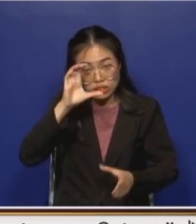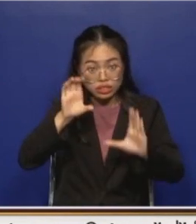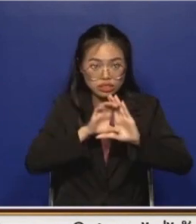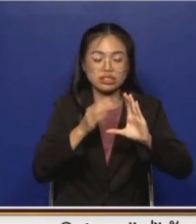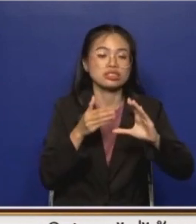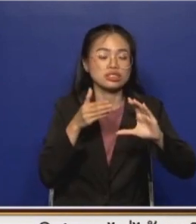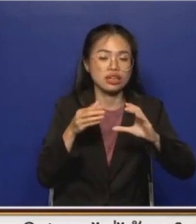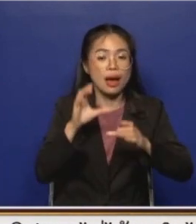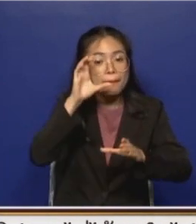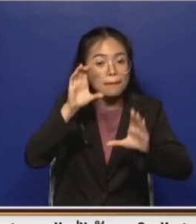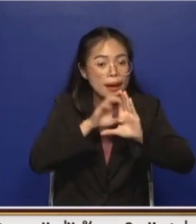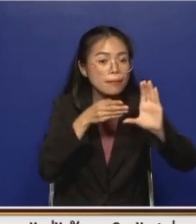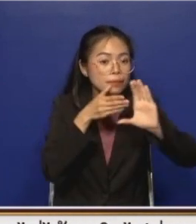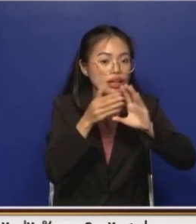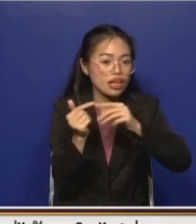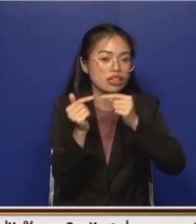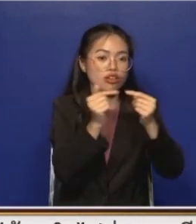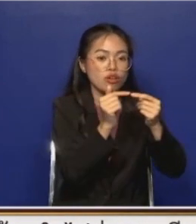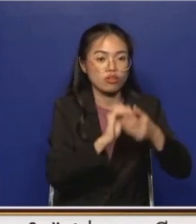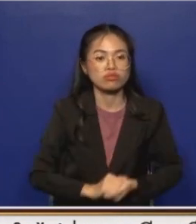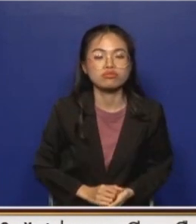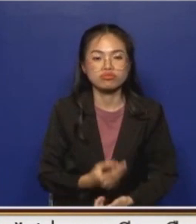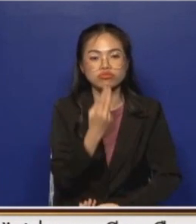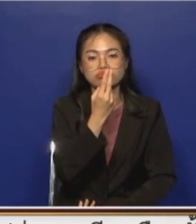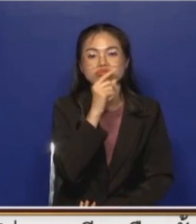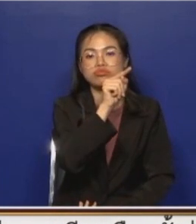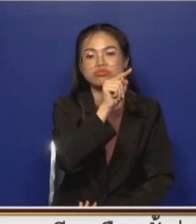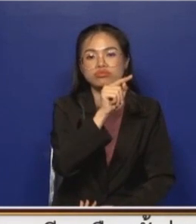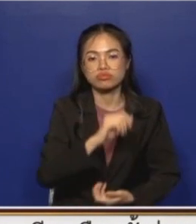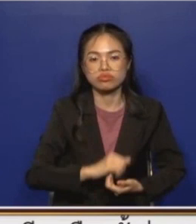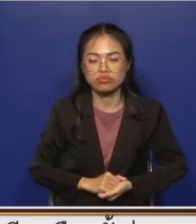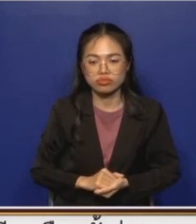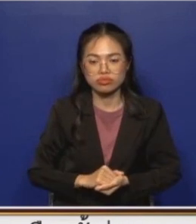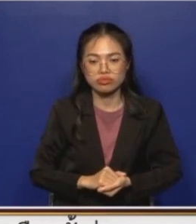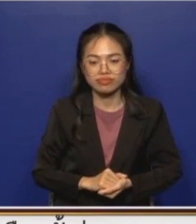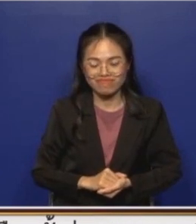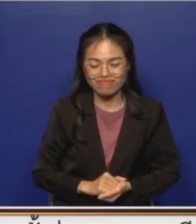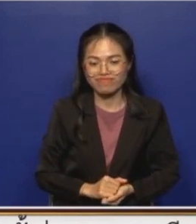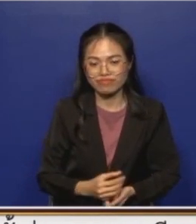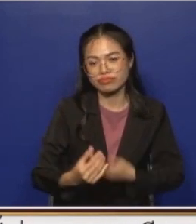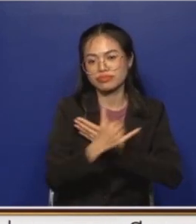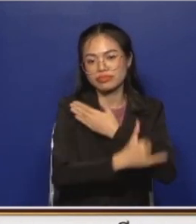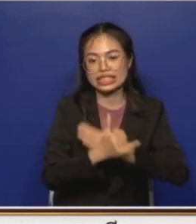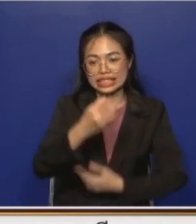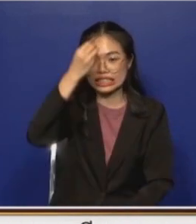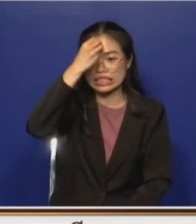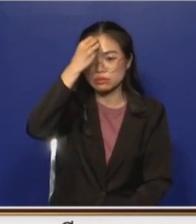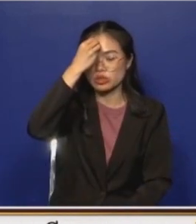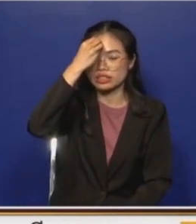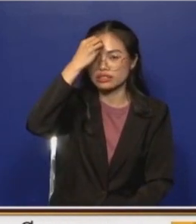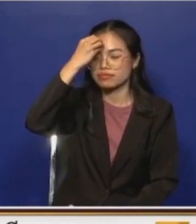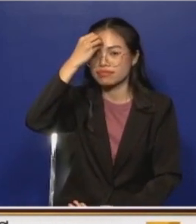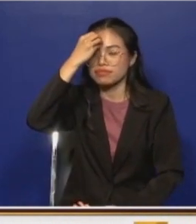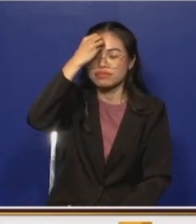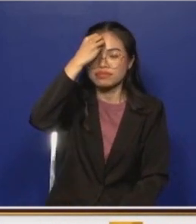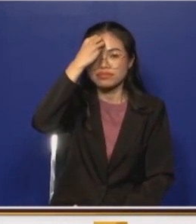ท่านรู้ว่าหลักเกณฑ์เขาอะไรง่ายๆฮะหลักเกณฑ์เขาก็คือมีชื่ออยู่ในสำเนาทะเบียน